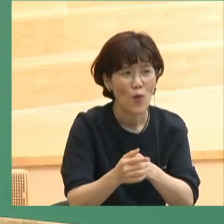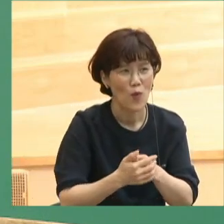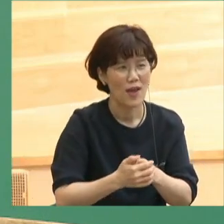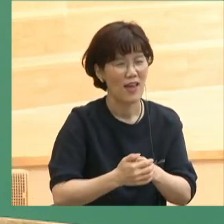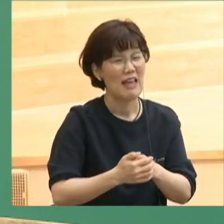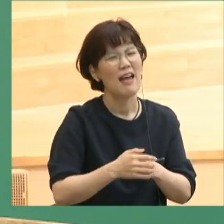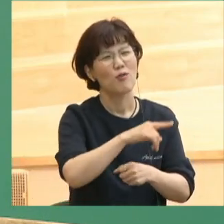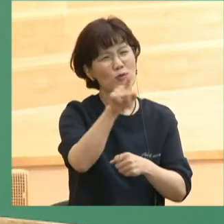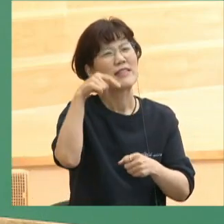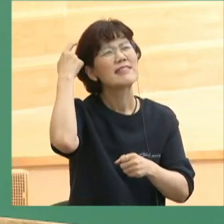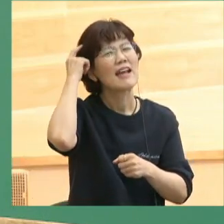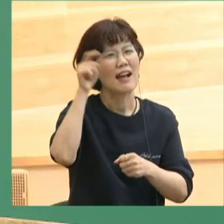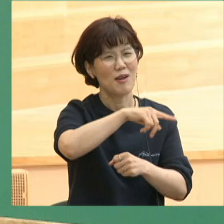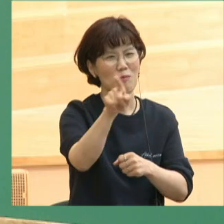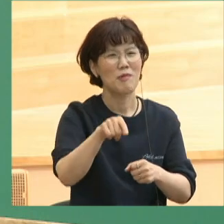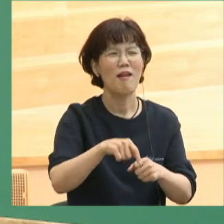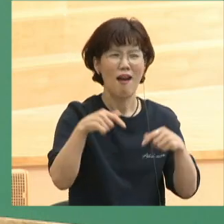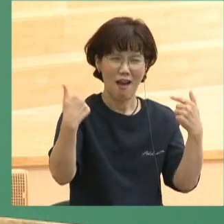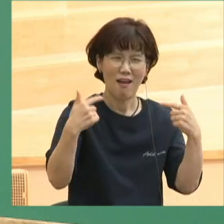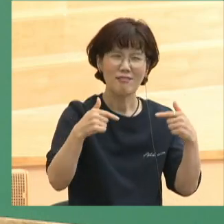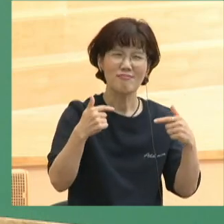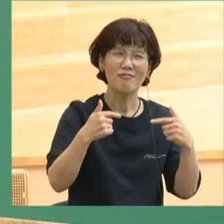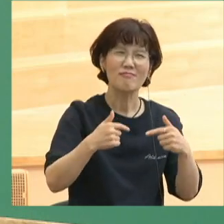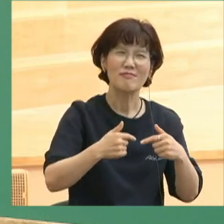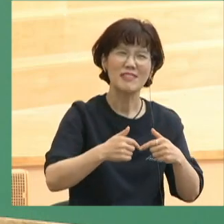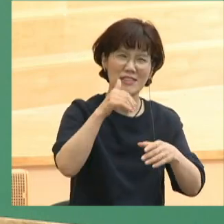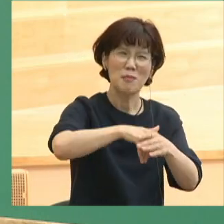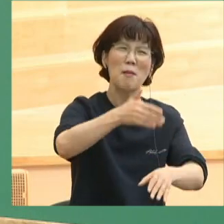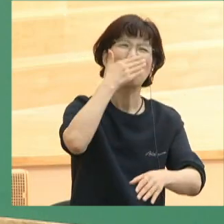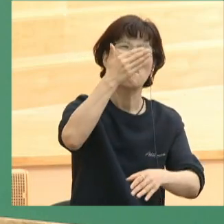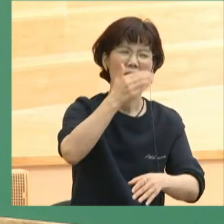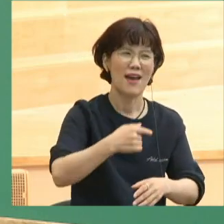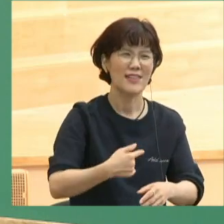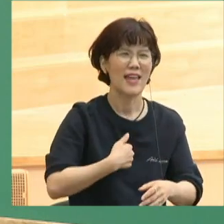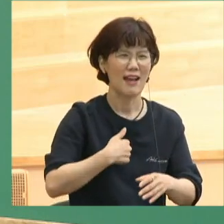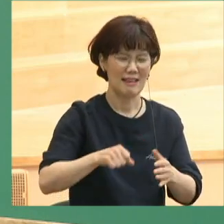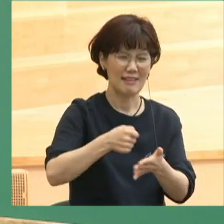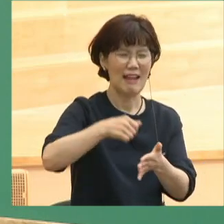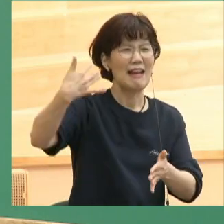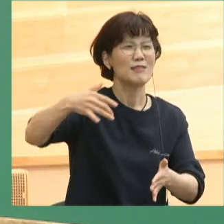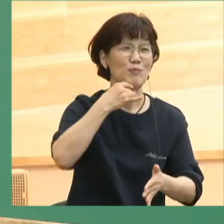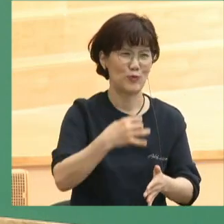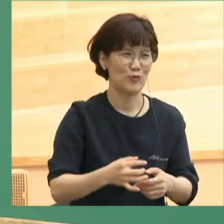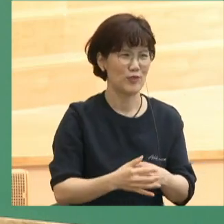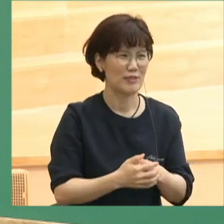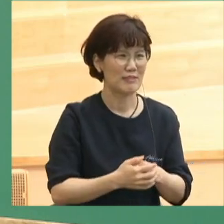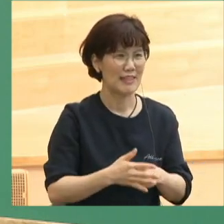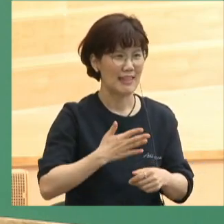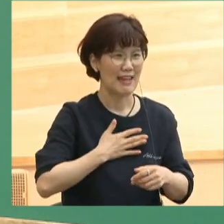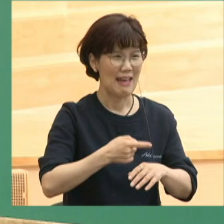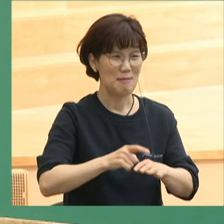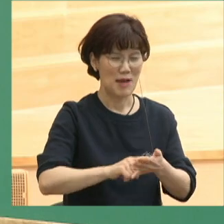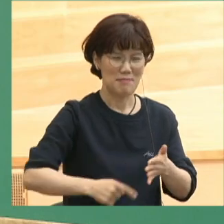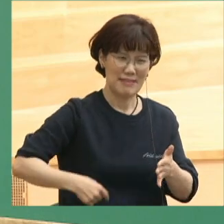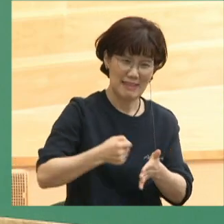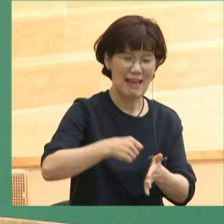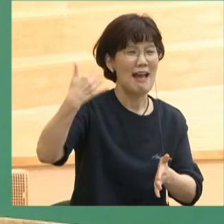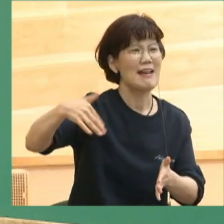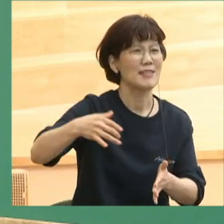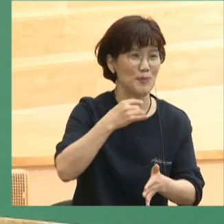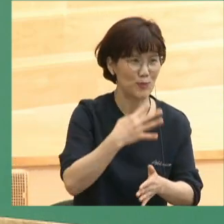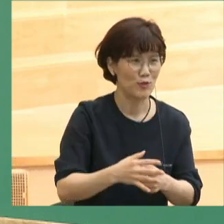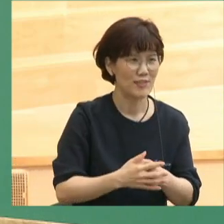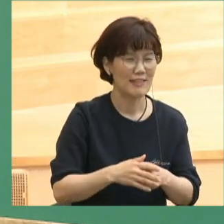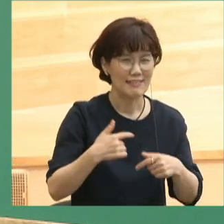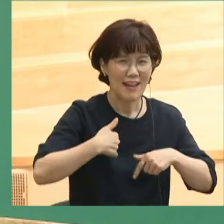언제든지 심으면 된다는 생각이 있거든요. 아 내가 안 해서 그렇지 뭐 내가 마음만